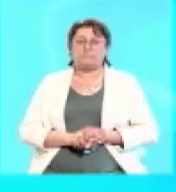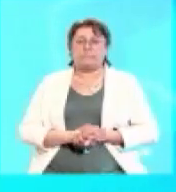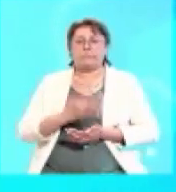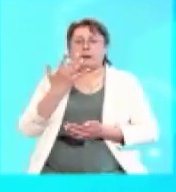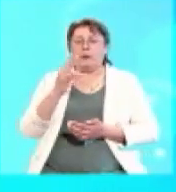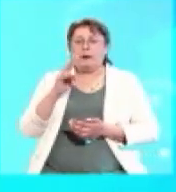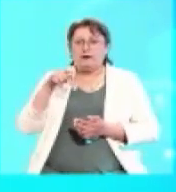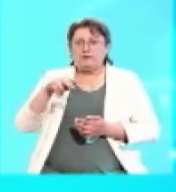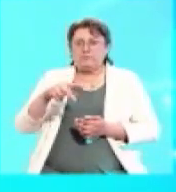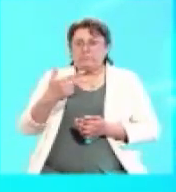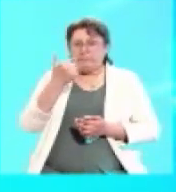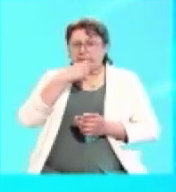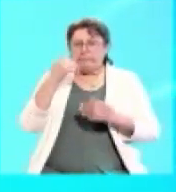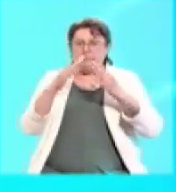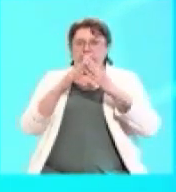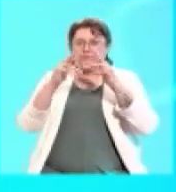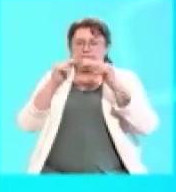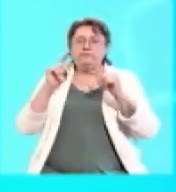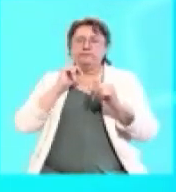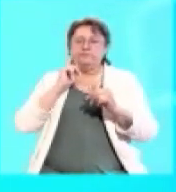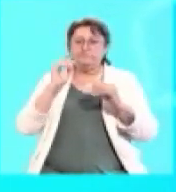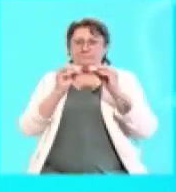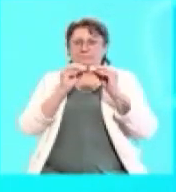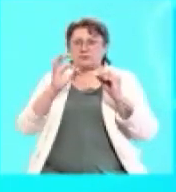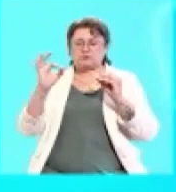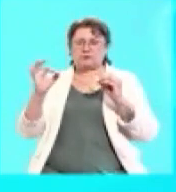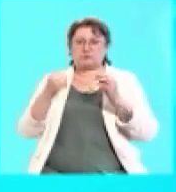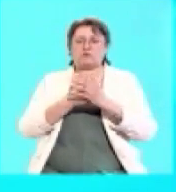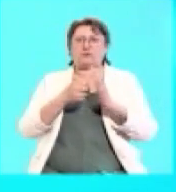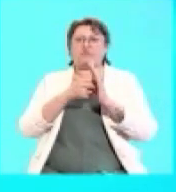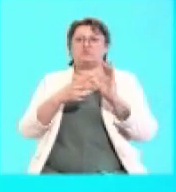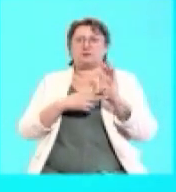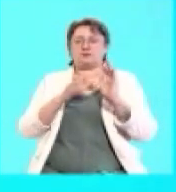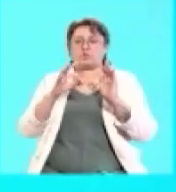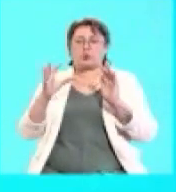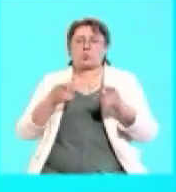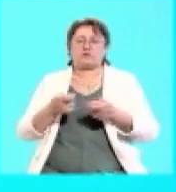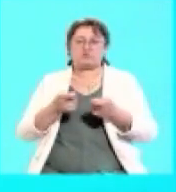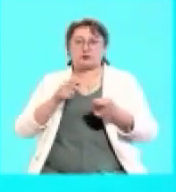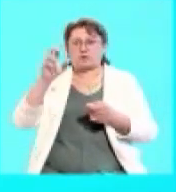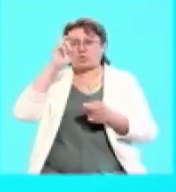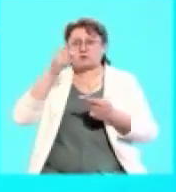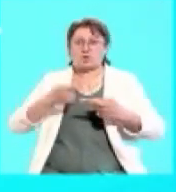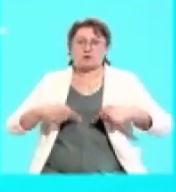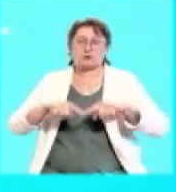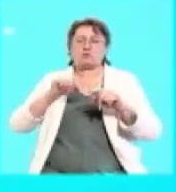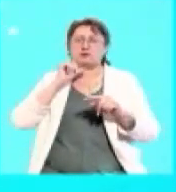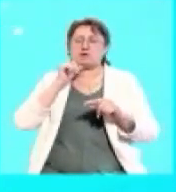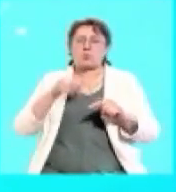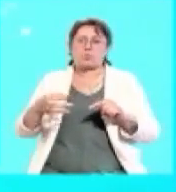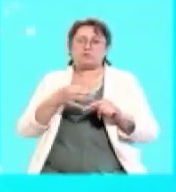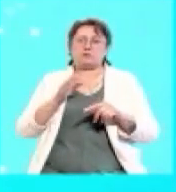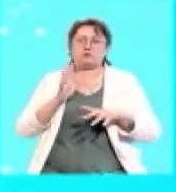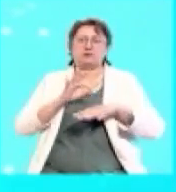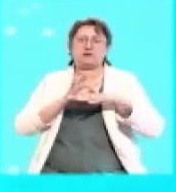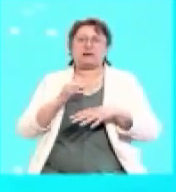5-ші маусымда Жастар сарайы ғимаратында сағат 10:00-ден 18:00-ге дейін Қостанай облысы мемлекеттік органдарының